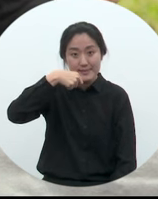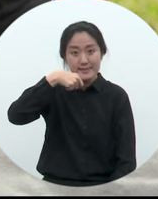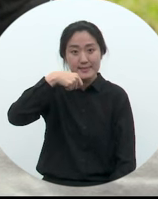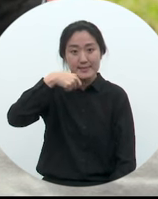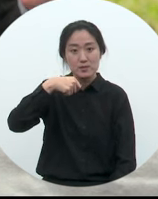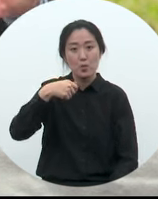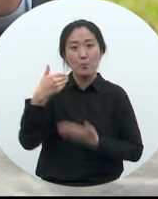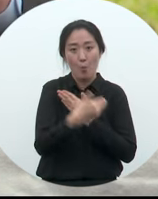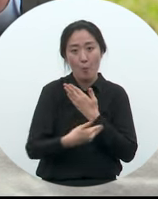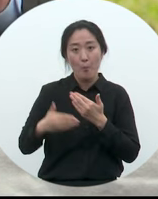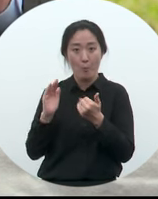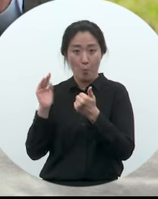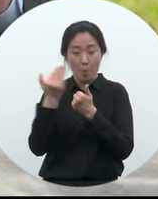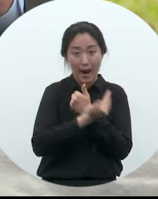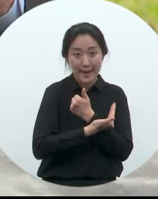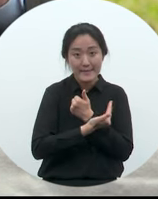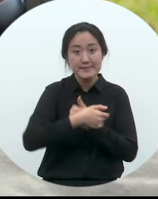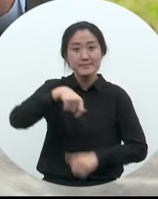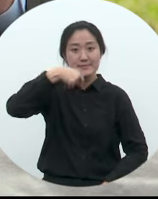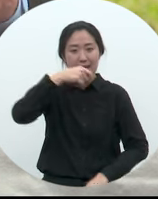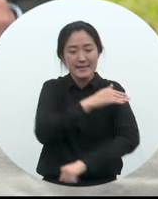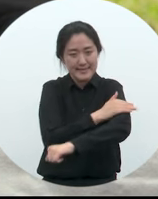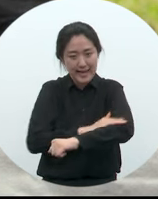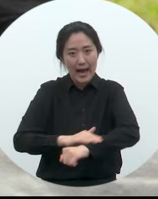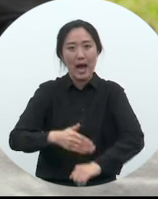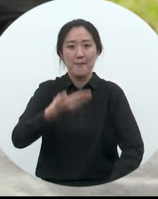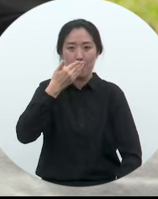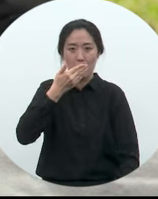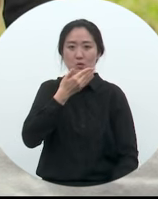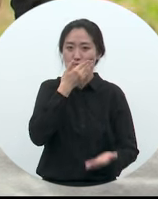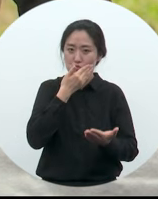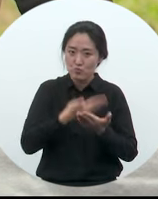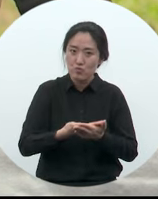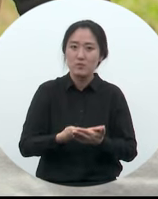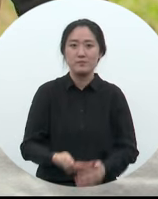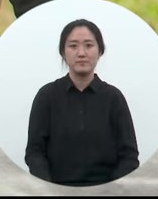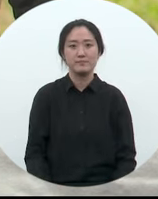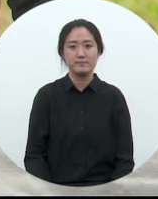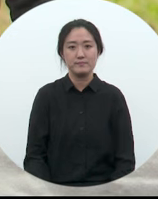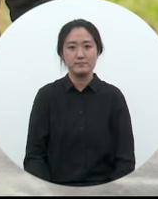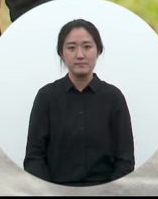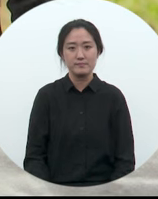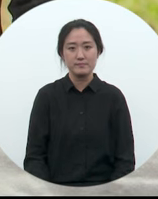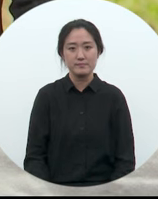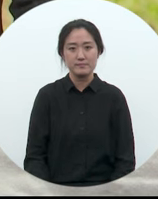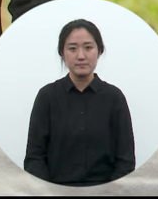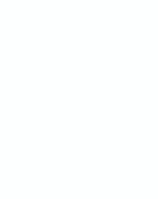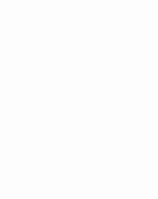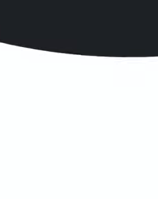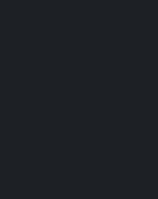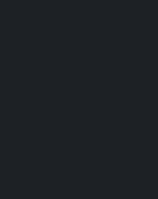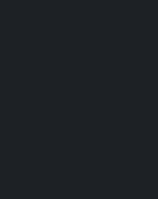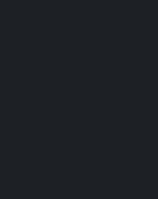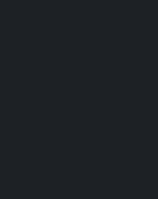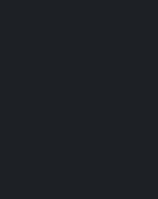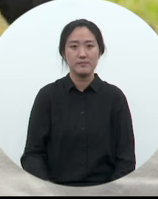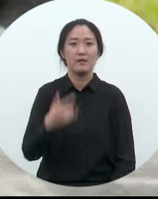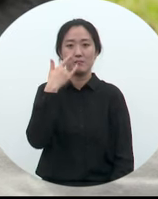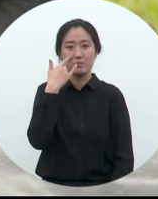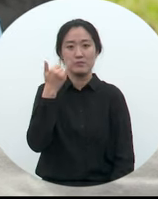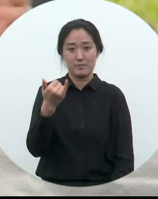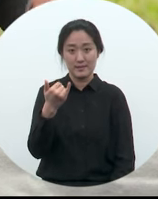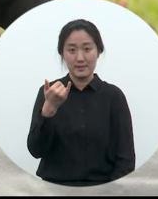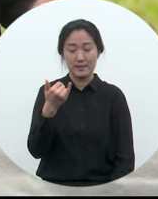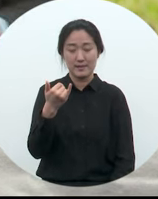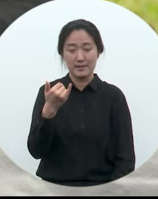좋은 음식들, 면역을 증강시킬 수 있는 그런 음식들을 잘 먹는 것이 도움이 많이 될 수가 있죠.